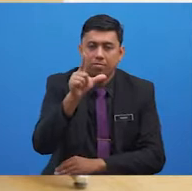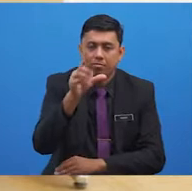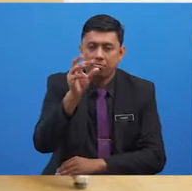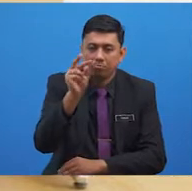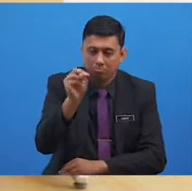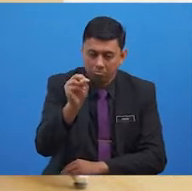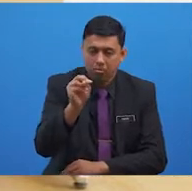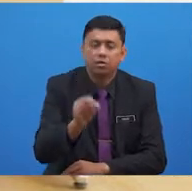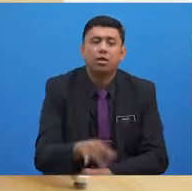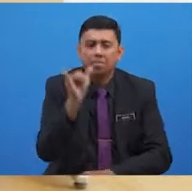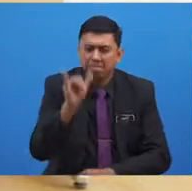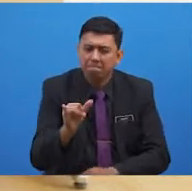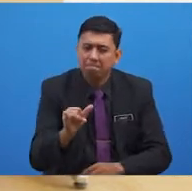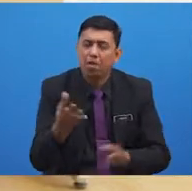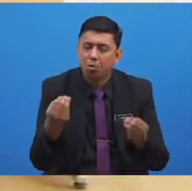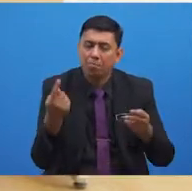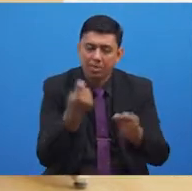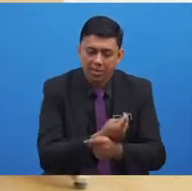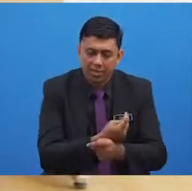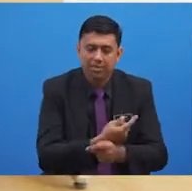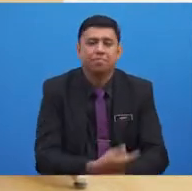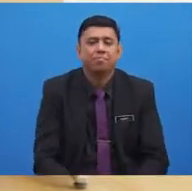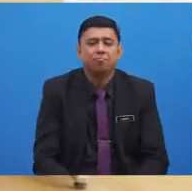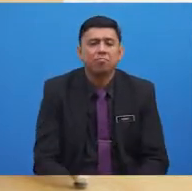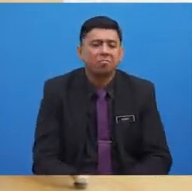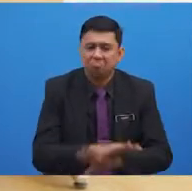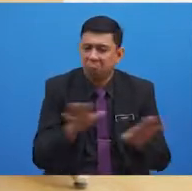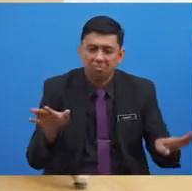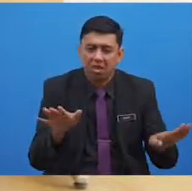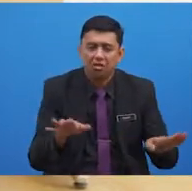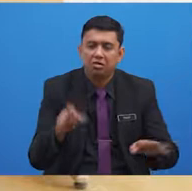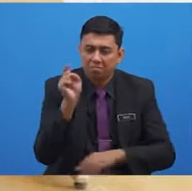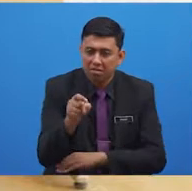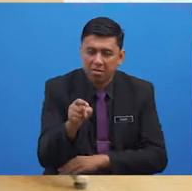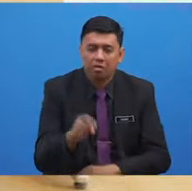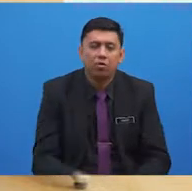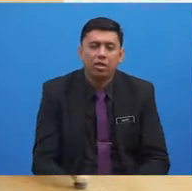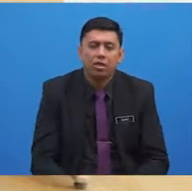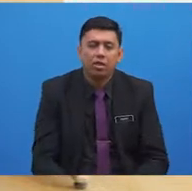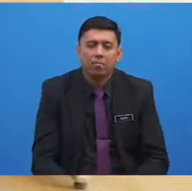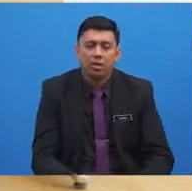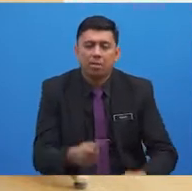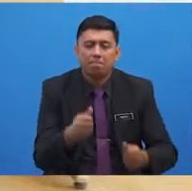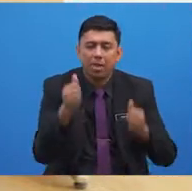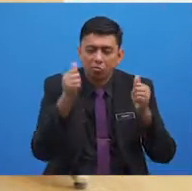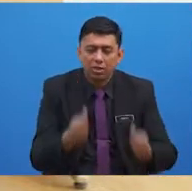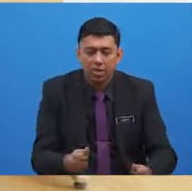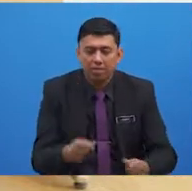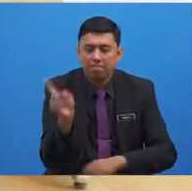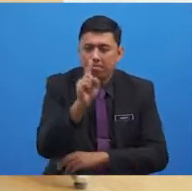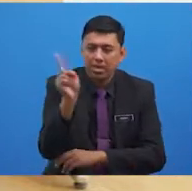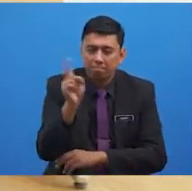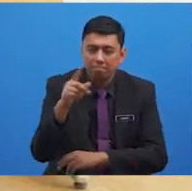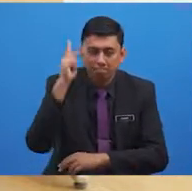ingin bertanding dalam pilihan raya juga tidak semestinya menganggotai